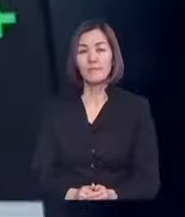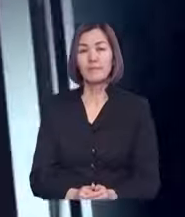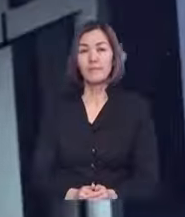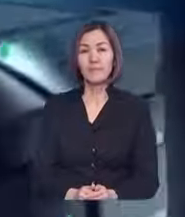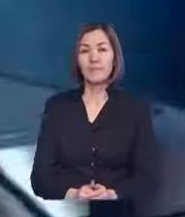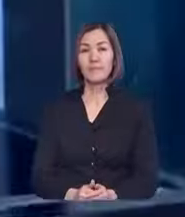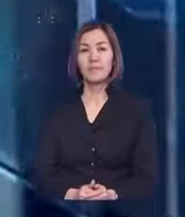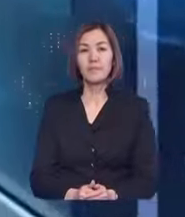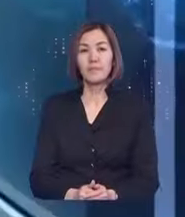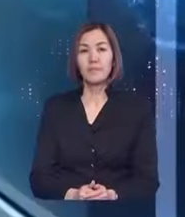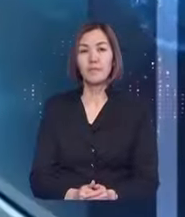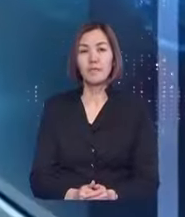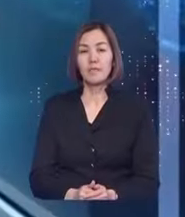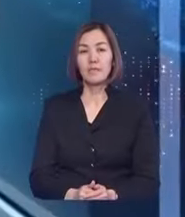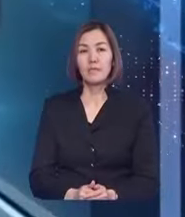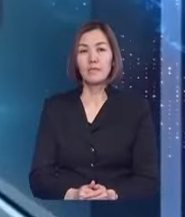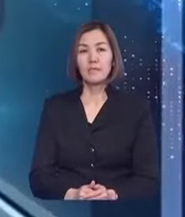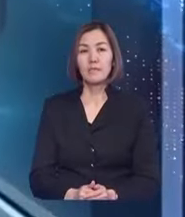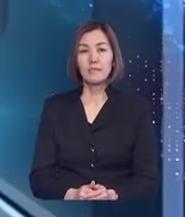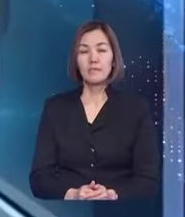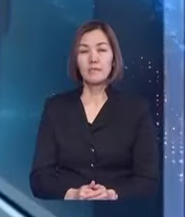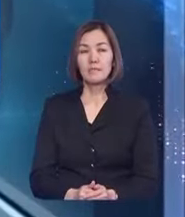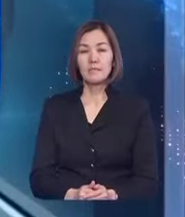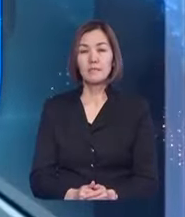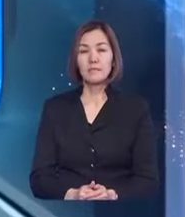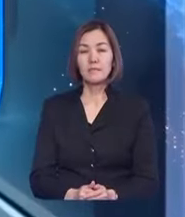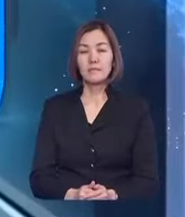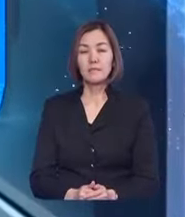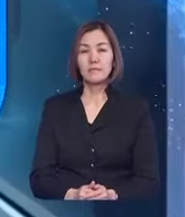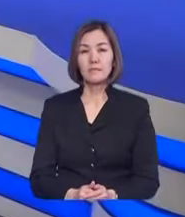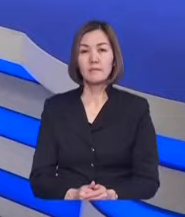Аяулым Жүрсінқызы, Жайдарбек Нұрбек, Жетісу телеарнасы, Алматы